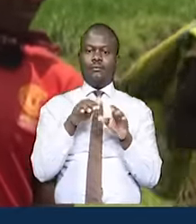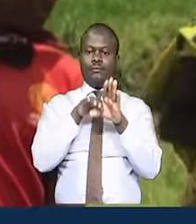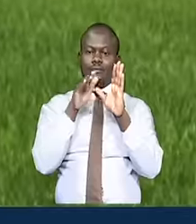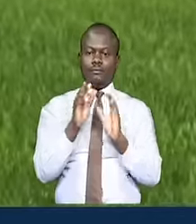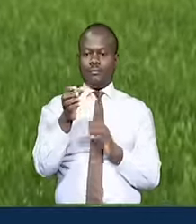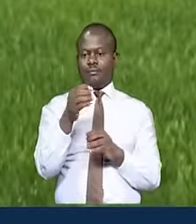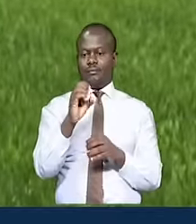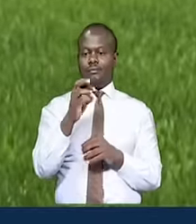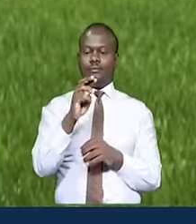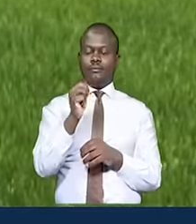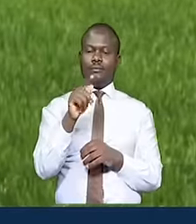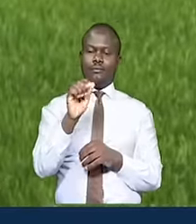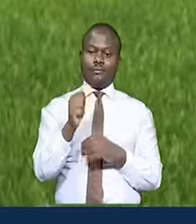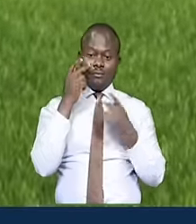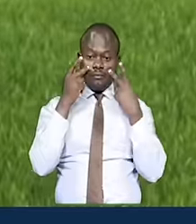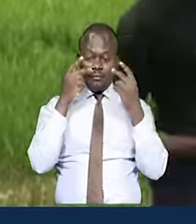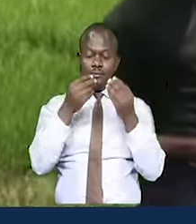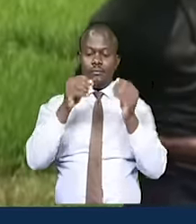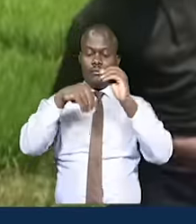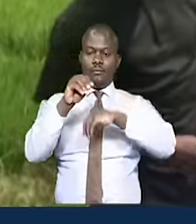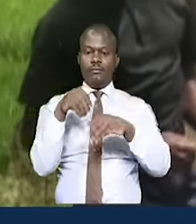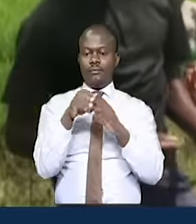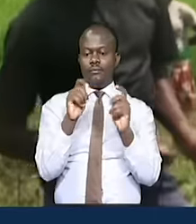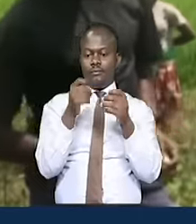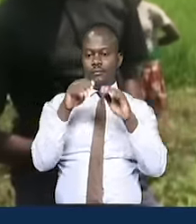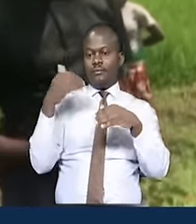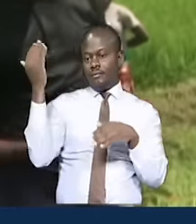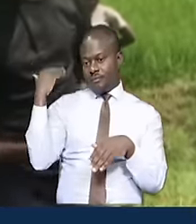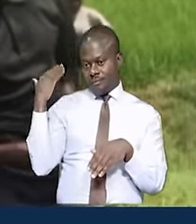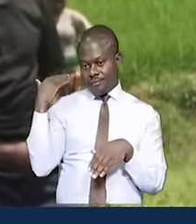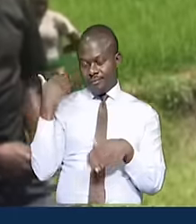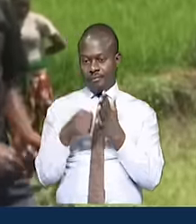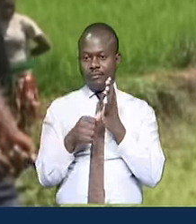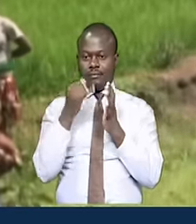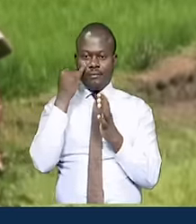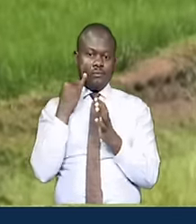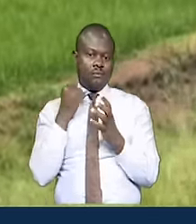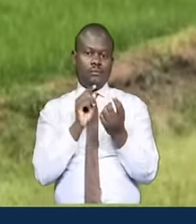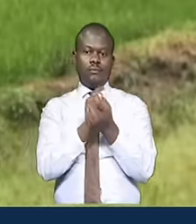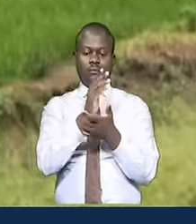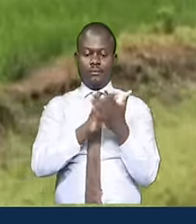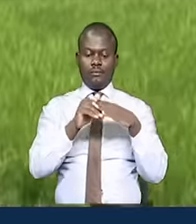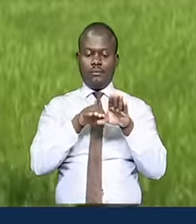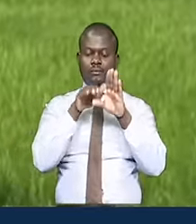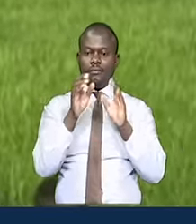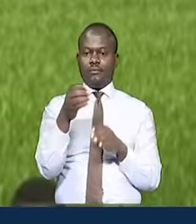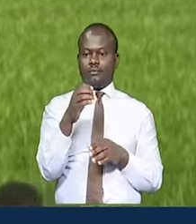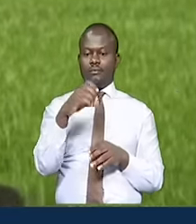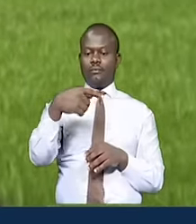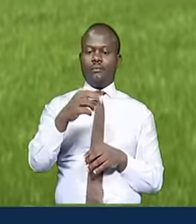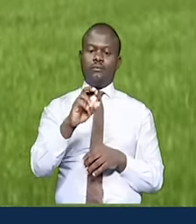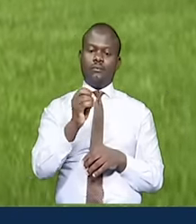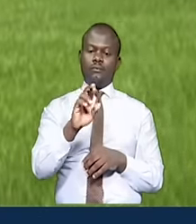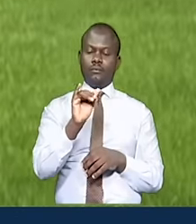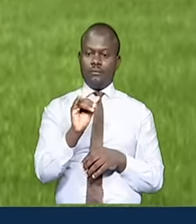koperative Korimaka ntibarabona amafaranga y'umusaruro w'igihembwe cy'ihinga gishize ni ikibazo bahuriyeho na bamwe mu banyamuryango ba koperative Koporori